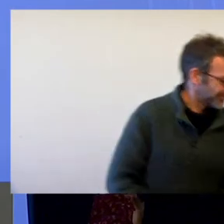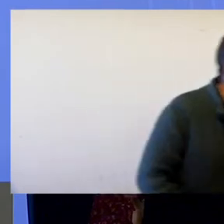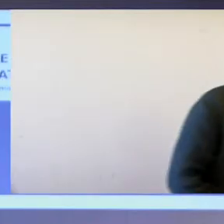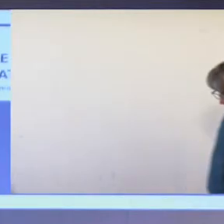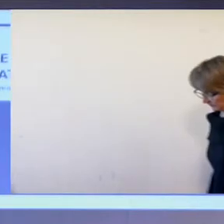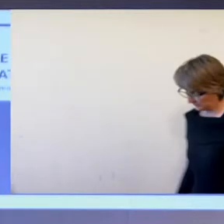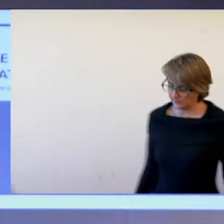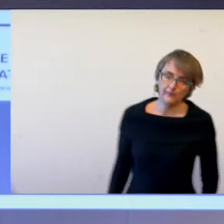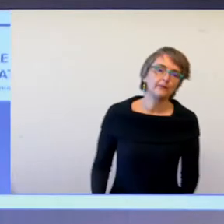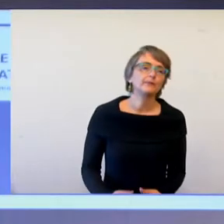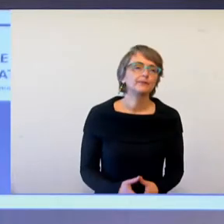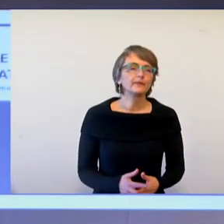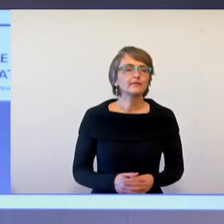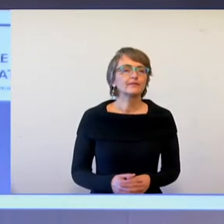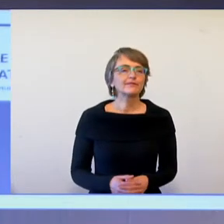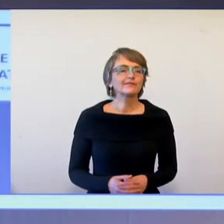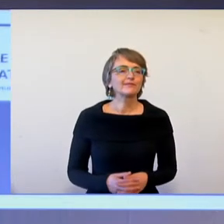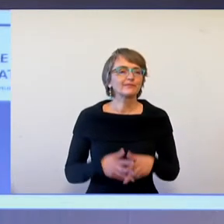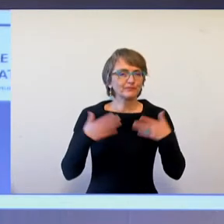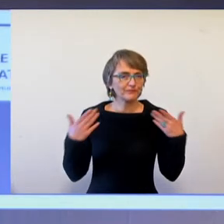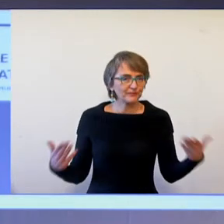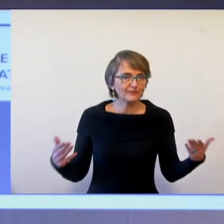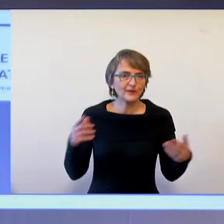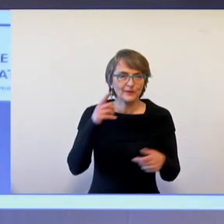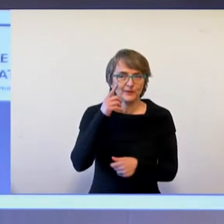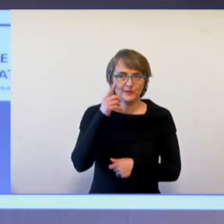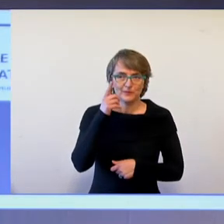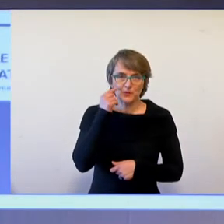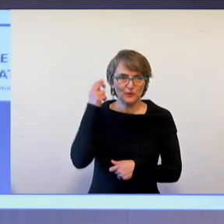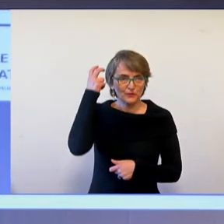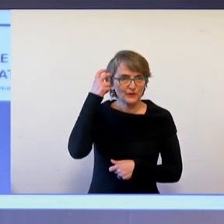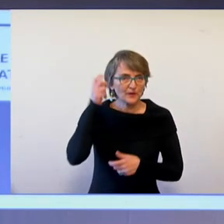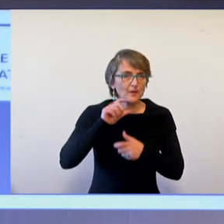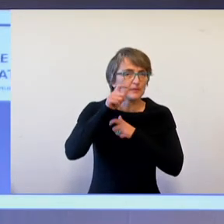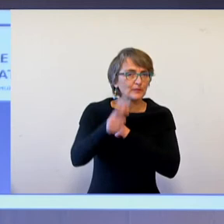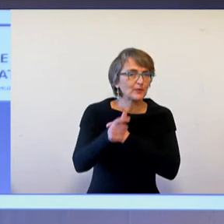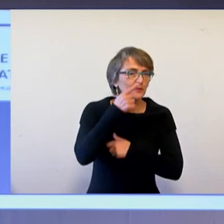Monsieur Lévita, monsieur Jawari, puis Mme Doulin.